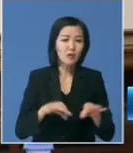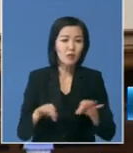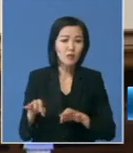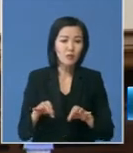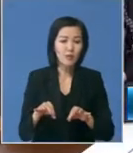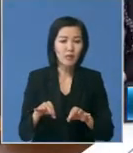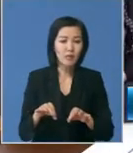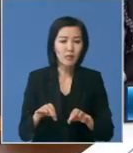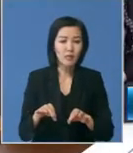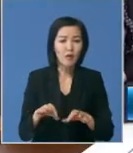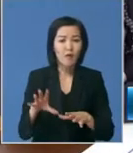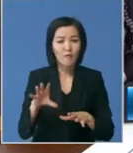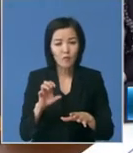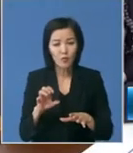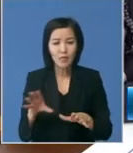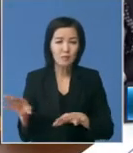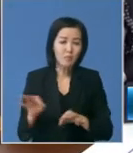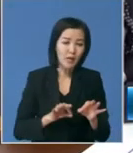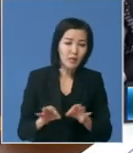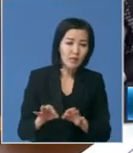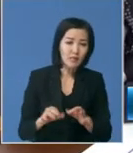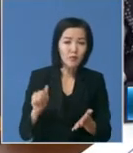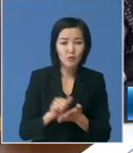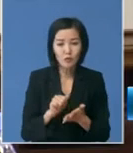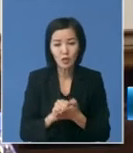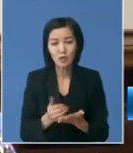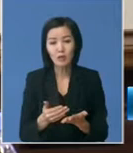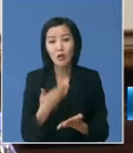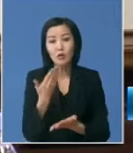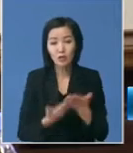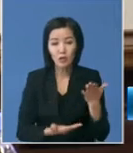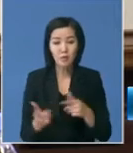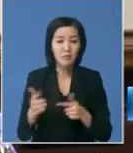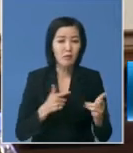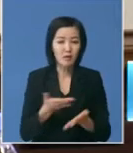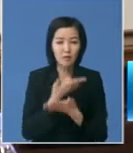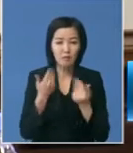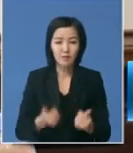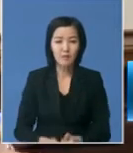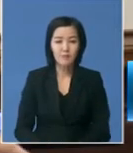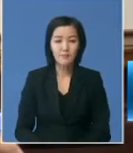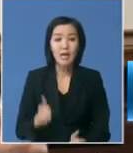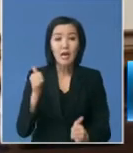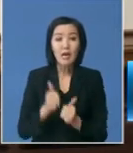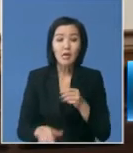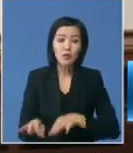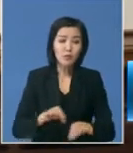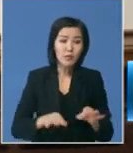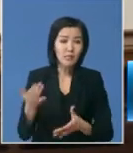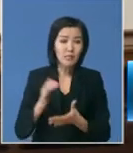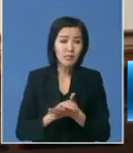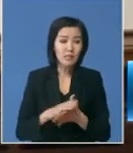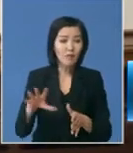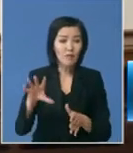үңіліп, нұсқасын көрсетуді сұрағанда онысы дайын болмай шықты. Каждый проект у него эскиз. Әр жобаны таныстырғанда оның